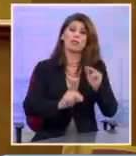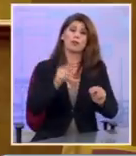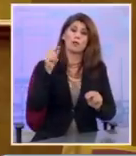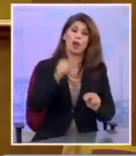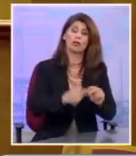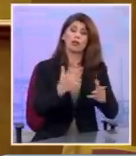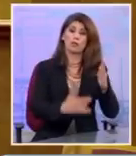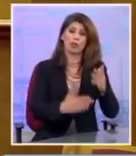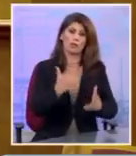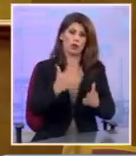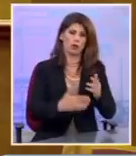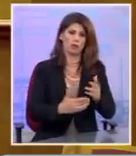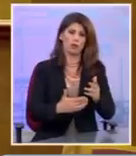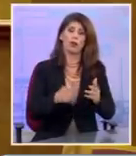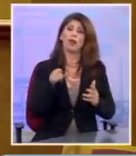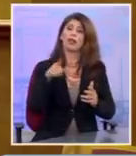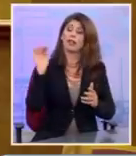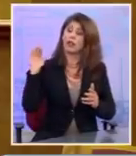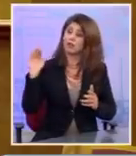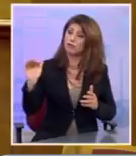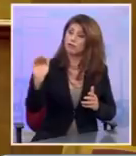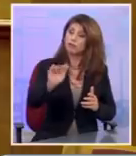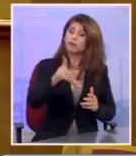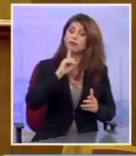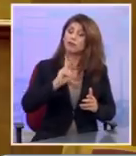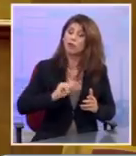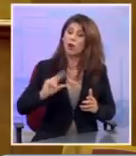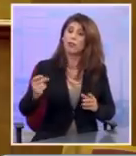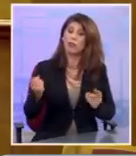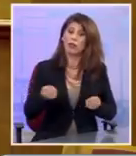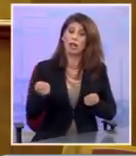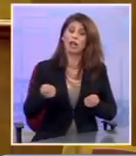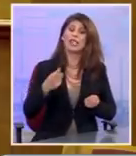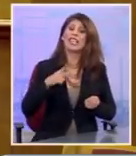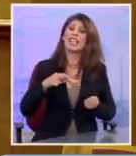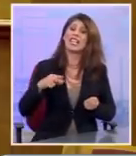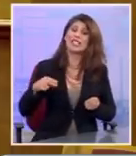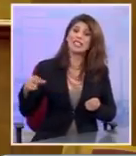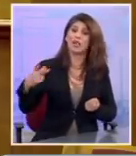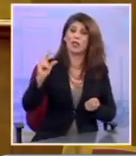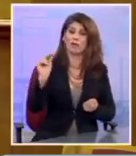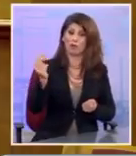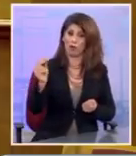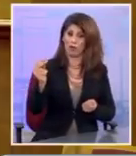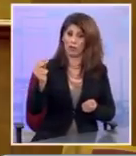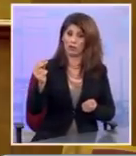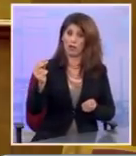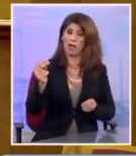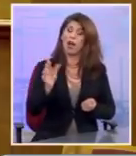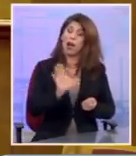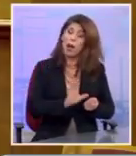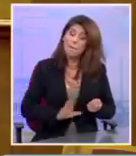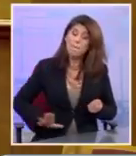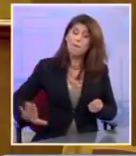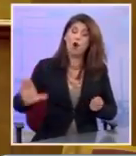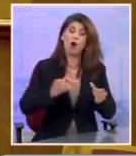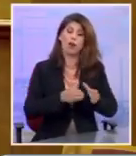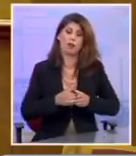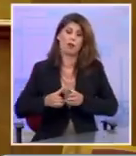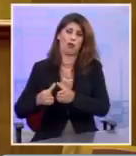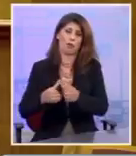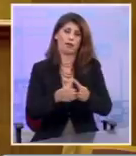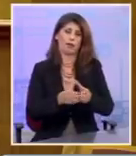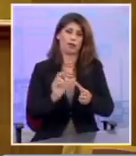τον προϋπολογισμό και καλό να πράξουν το ίδιο και οι συνάδελφοι βουλευτές από όλες τις πτέρυγες της